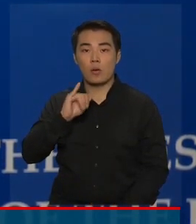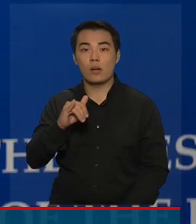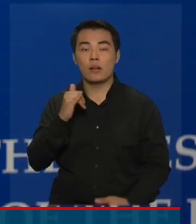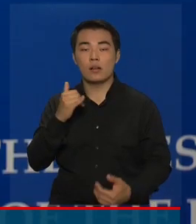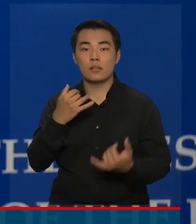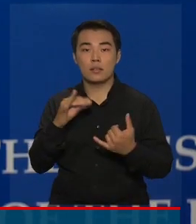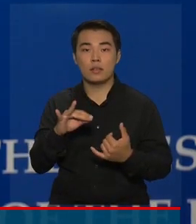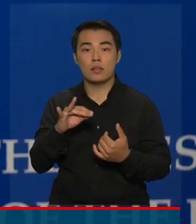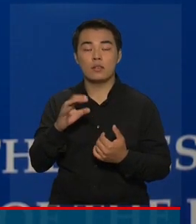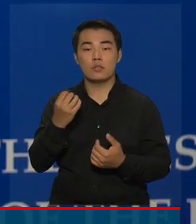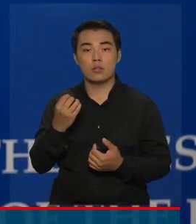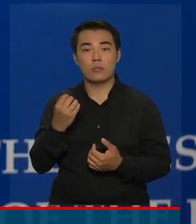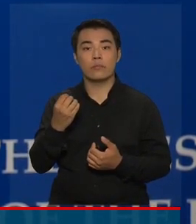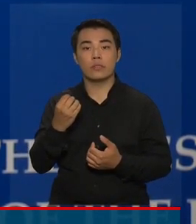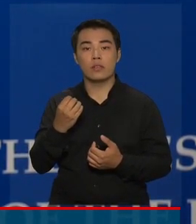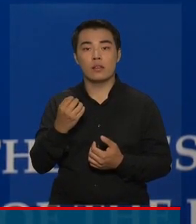АрселорМиттал.